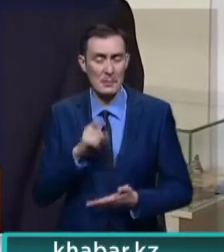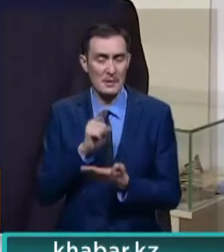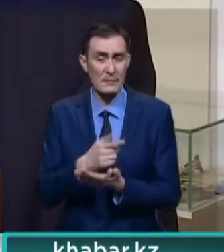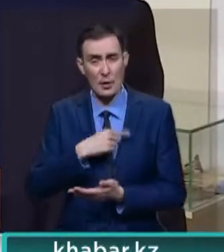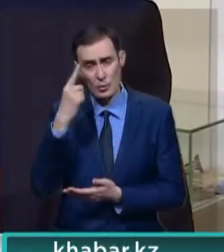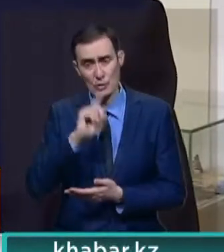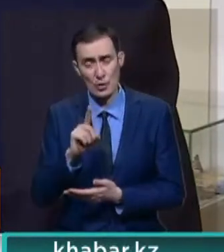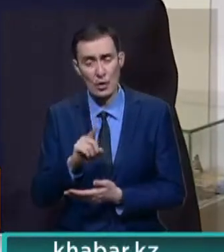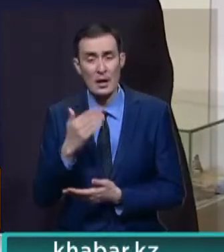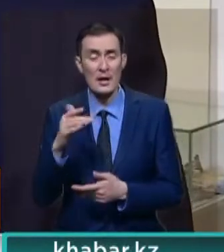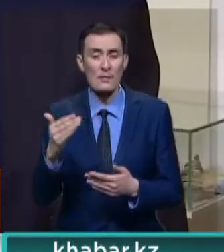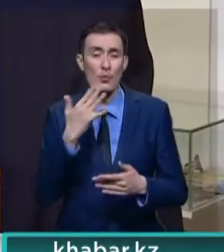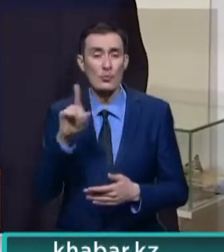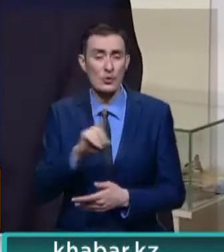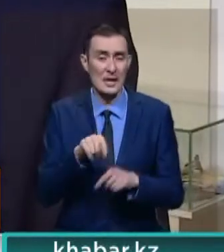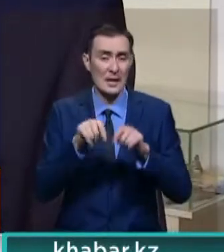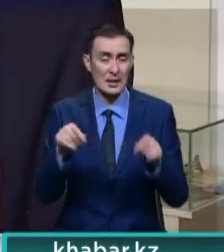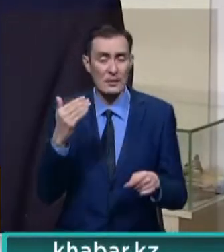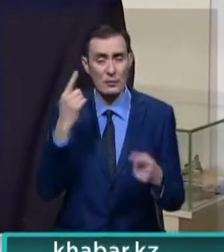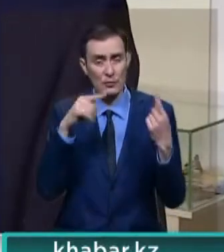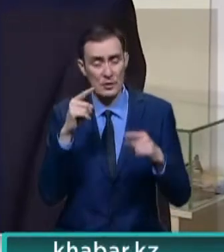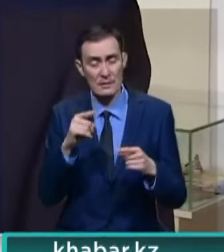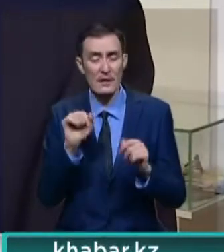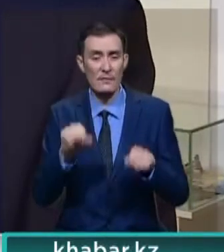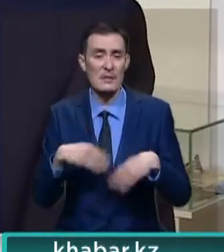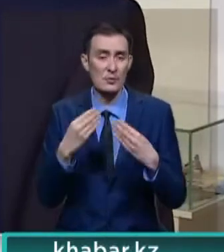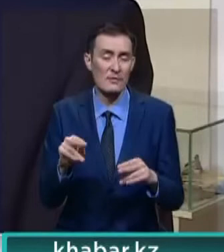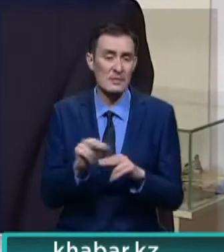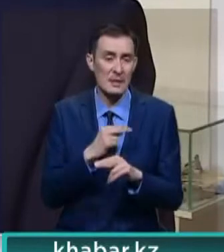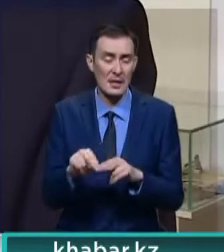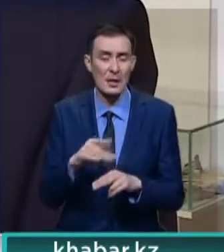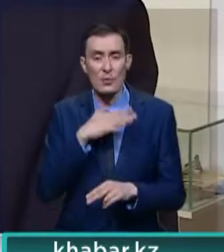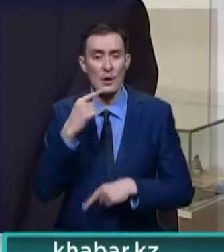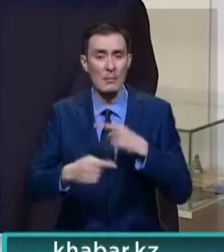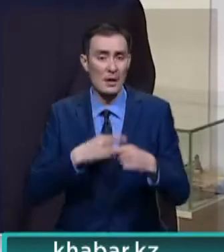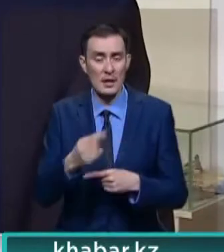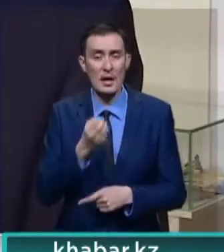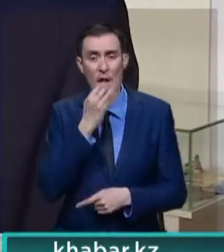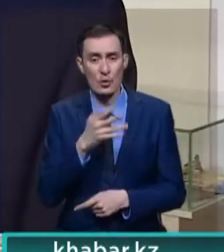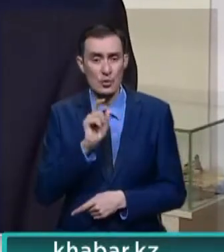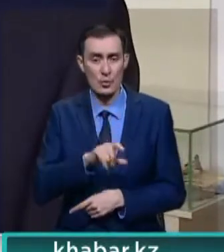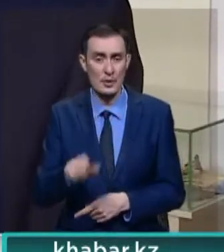думаю, что открытие его музея, пример его творчества, даст возможность воспитать не одно поколение хороших людей.